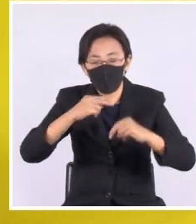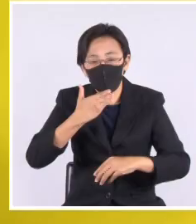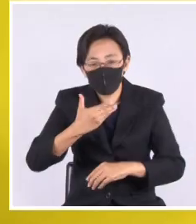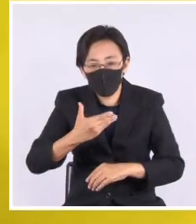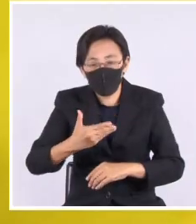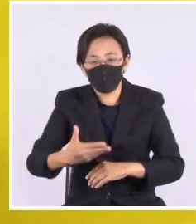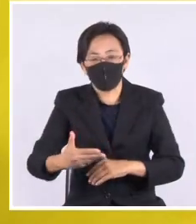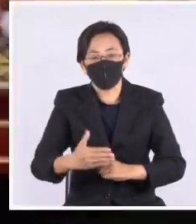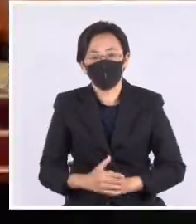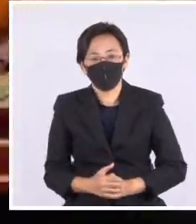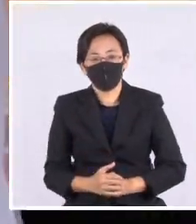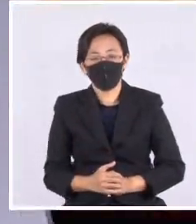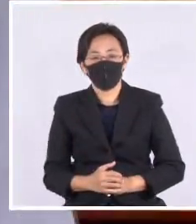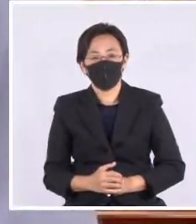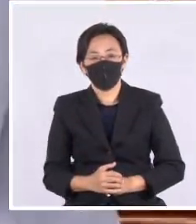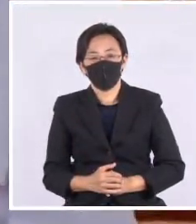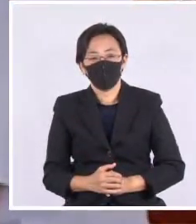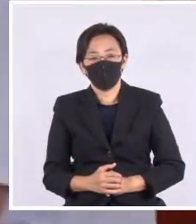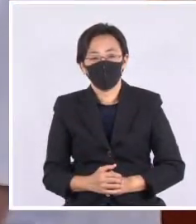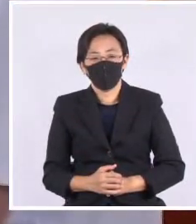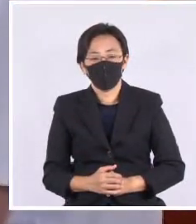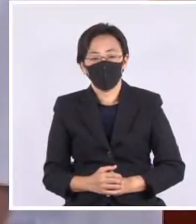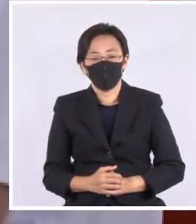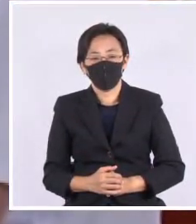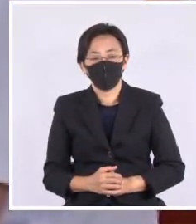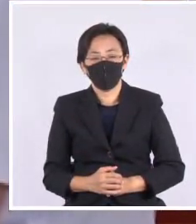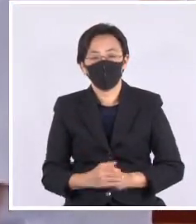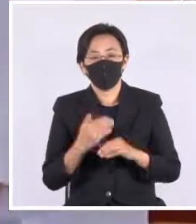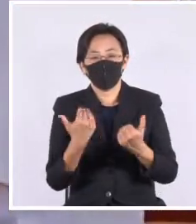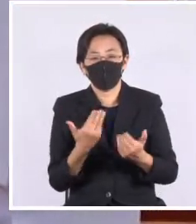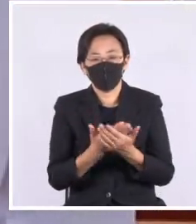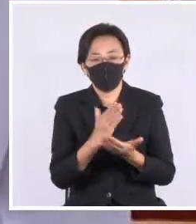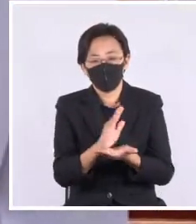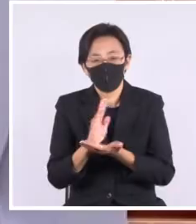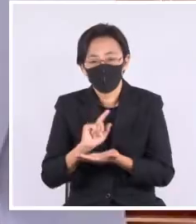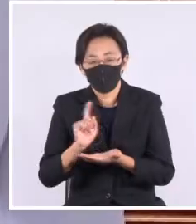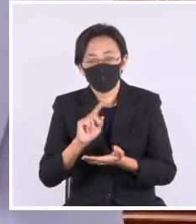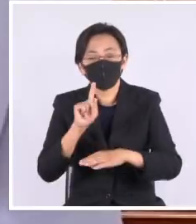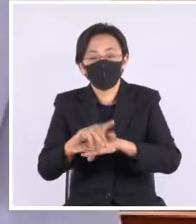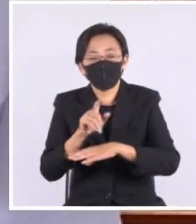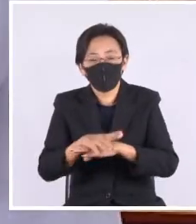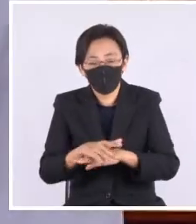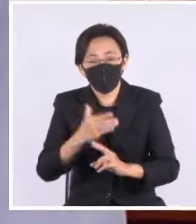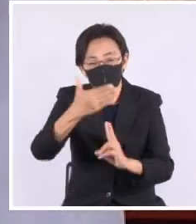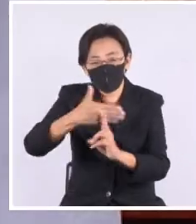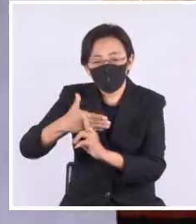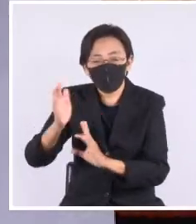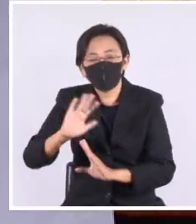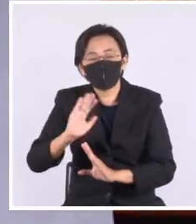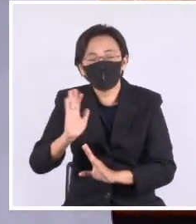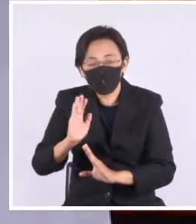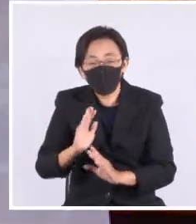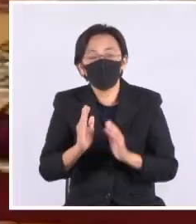คงยั่งยืนตลอดไปครับเนี่ยค่ะการโพสต์ภาพอ่าครั้งนี้นะคะจะทอดแบบออนไลน์ก็เรียกว่าเป็นที่แรกๆ